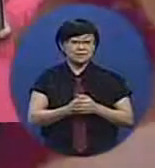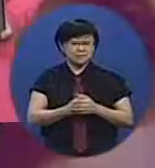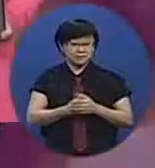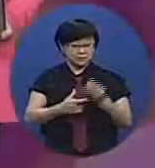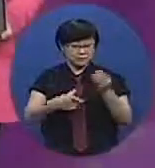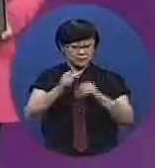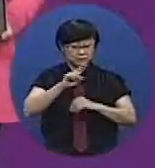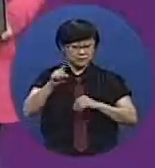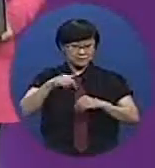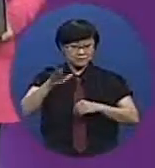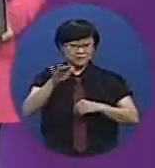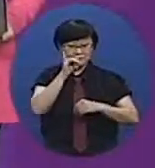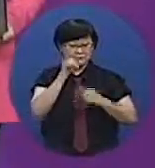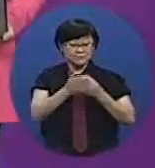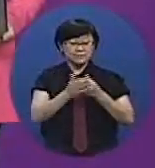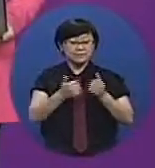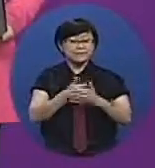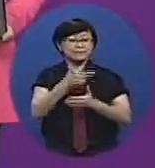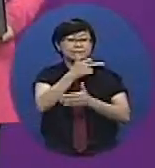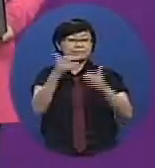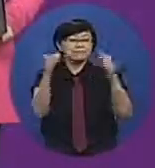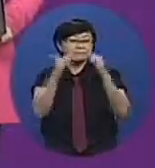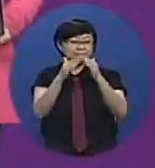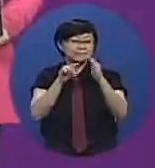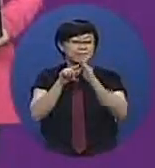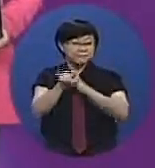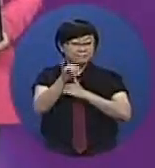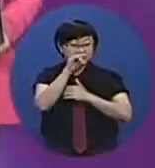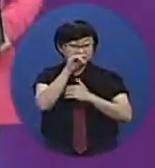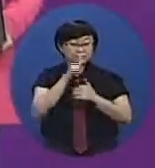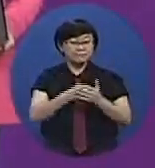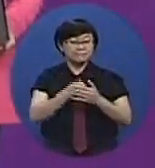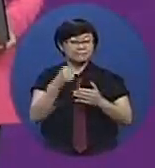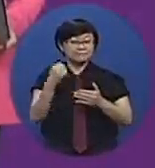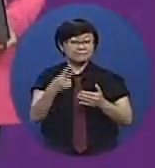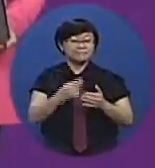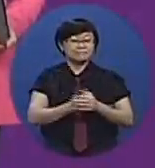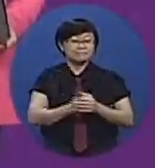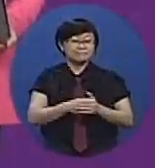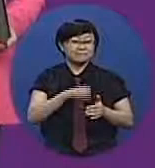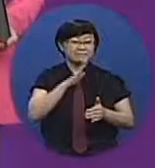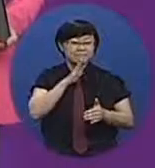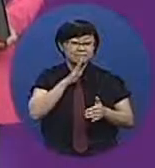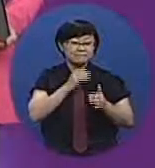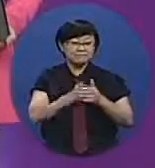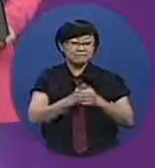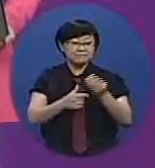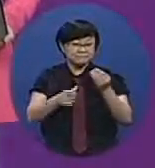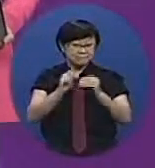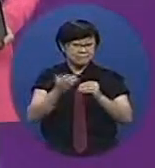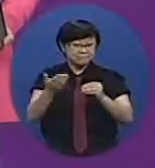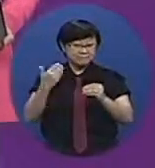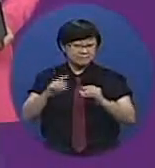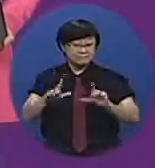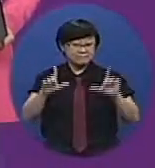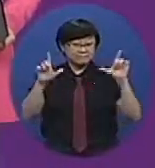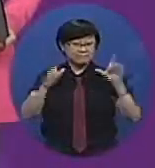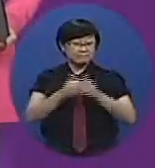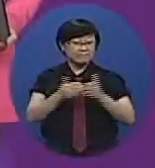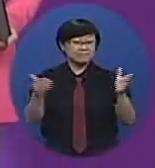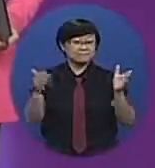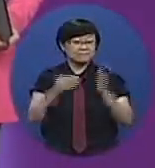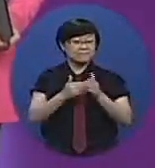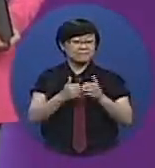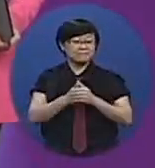어디 가시나요? 이제 큰 집에는 물론 가야 되는데, 네. 일단 추석 전날까지는 좀 이제